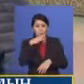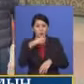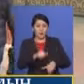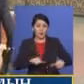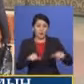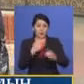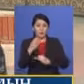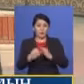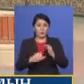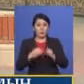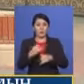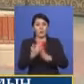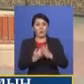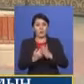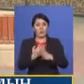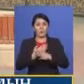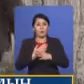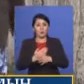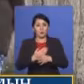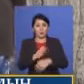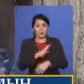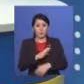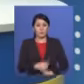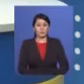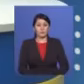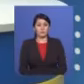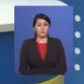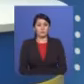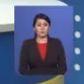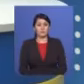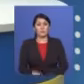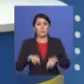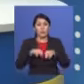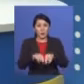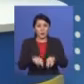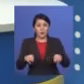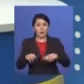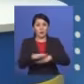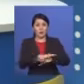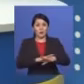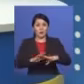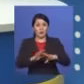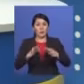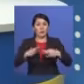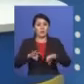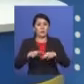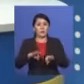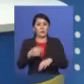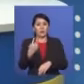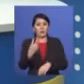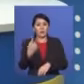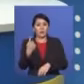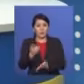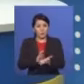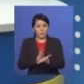комиссияның талқысына түскен ұсыныс биыл қолдау тапты. Петропавлда қоғамдық көлік 21 бағыт бойынша жүреді.